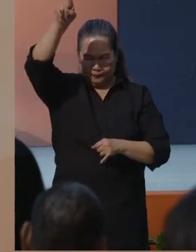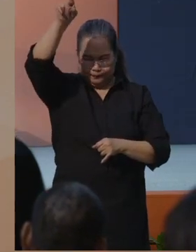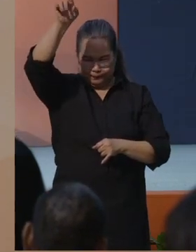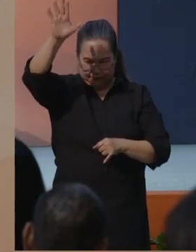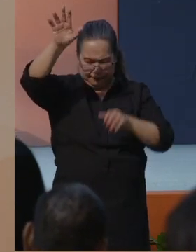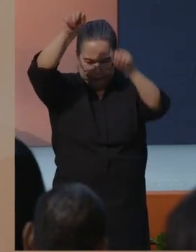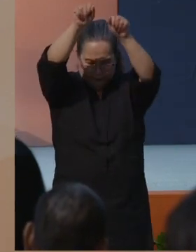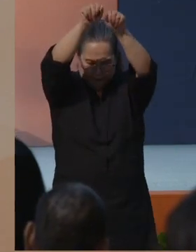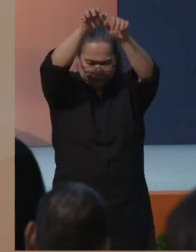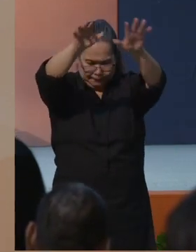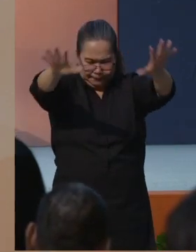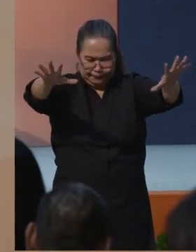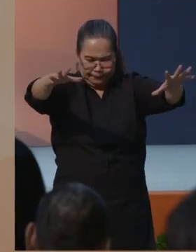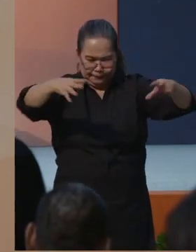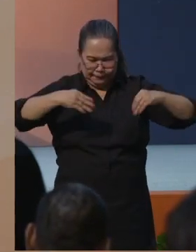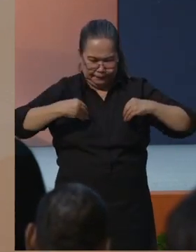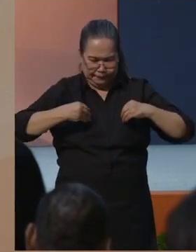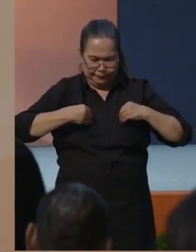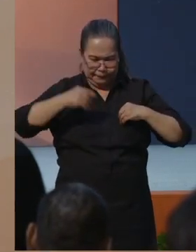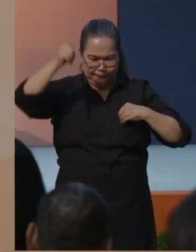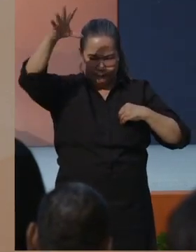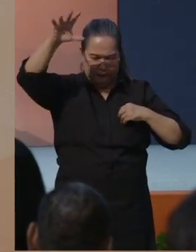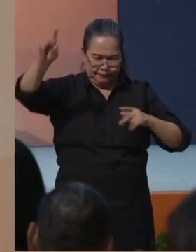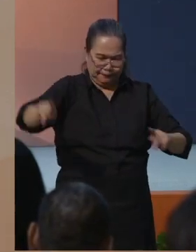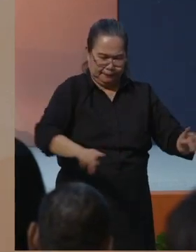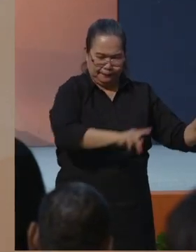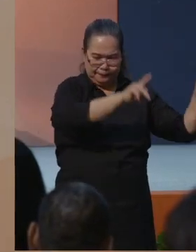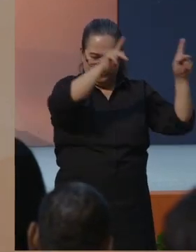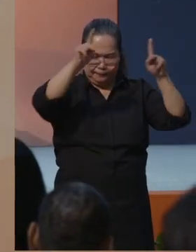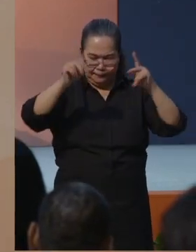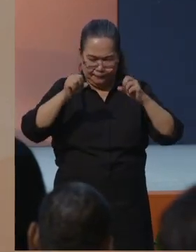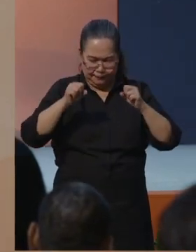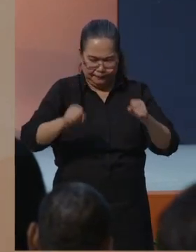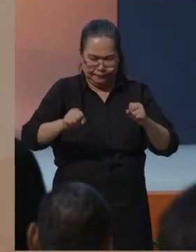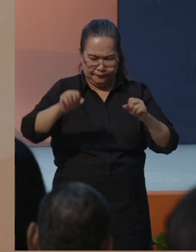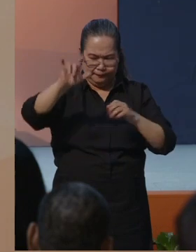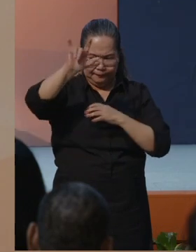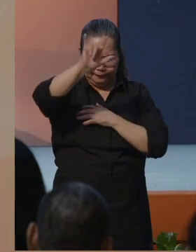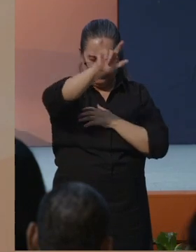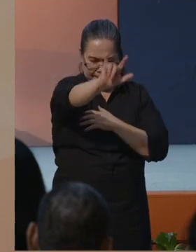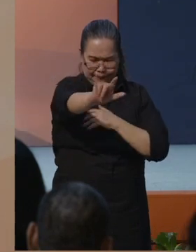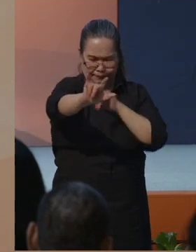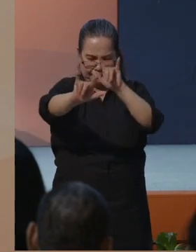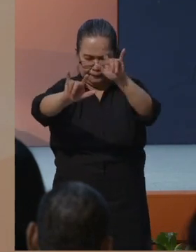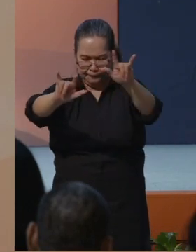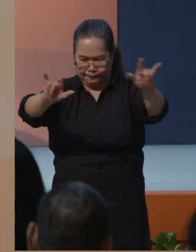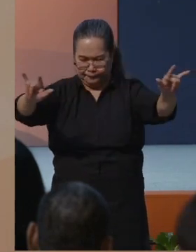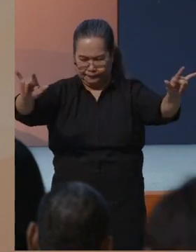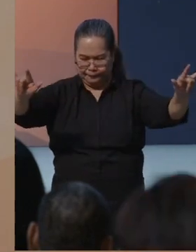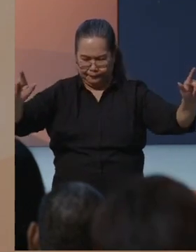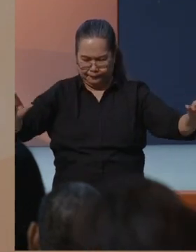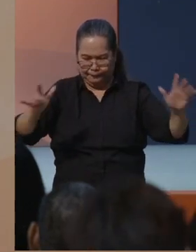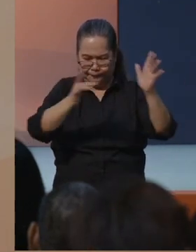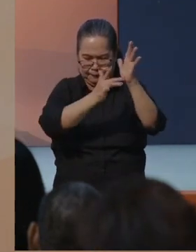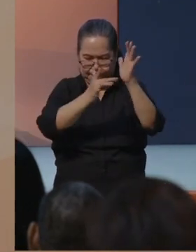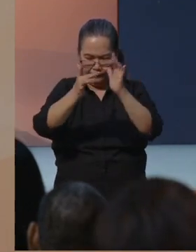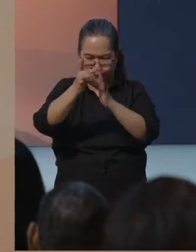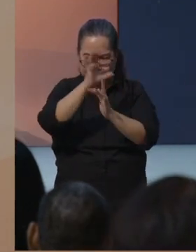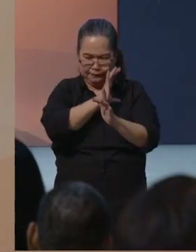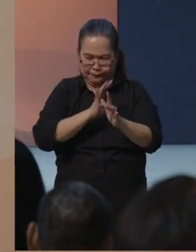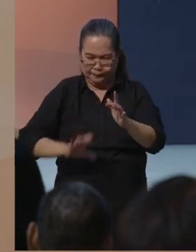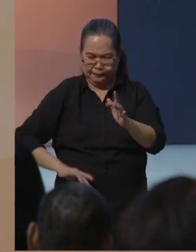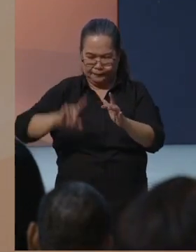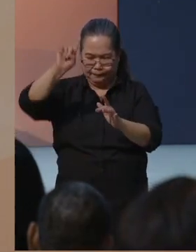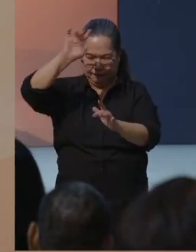ang pagpapala ng Diyos Amang makapangyarihan sa lahat, ang pag-ibig at kagandahang loob ni Kristo Jesus na kanyang bugtong na